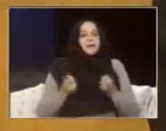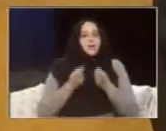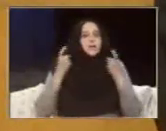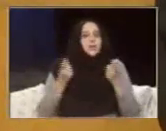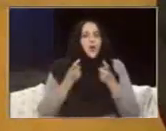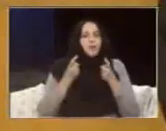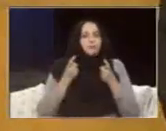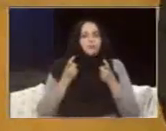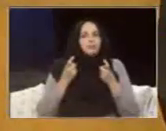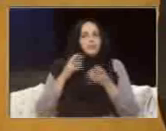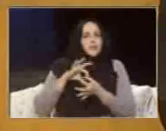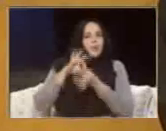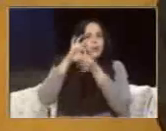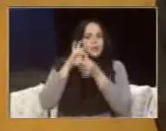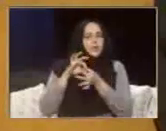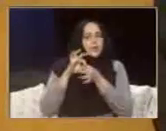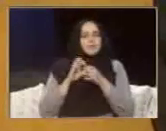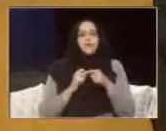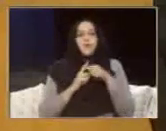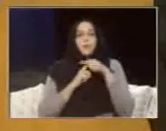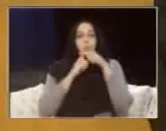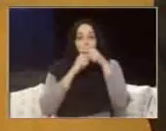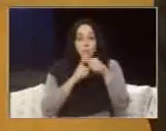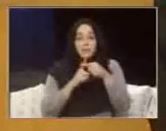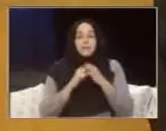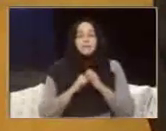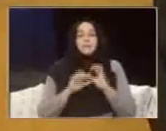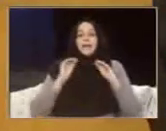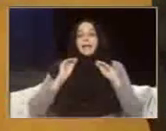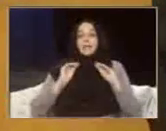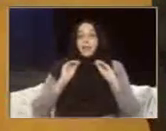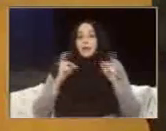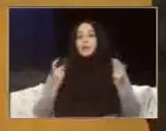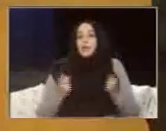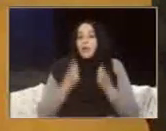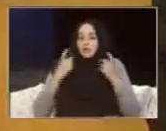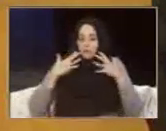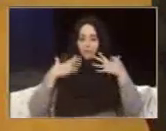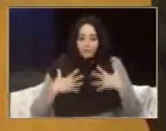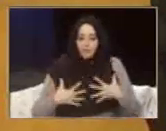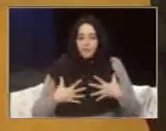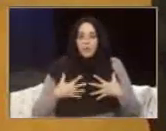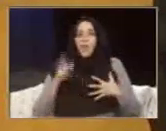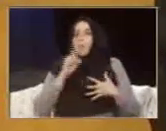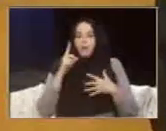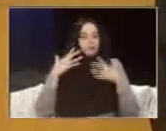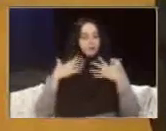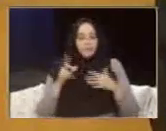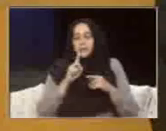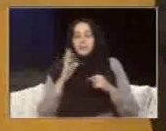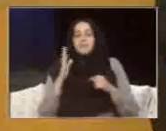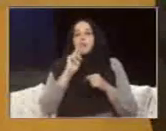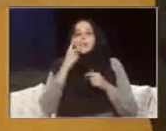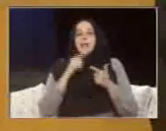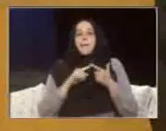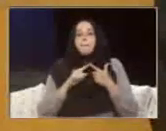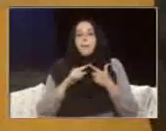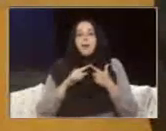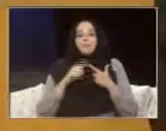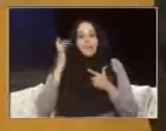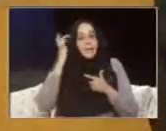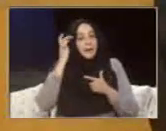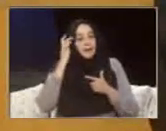الإيمانية، وثم ذكرت أستاذ محمد التربية الثانية، التربية الجسمانية، ليس كذلك؟ الخلقية. الخلقية، نعم.